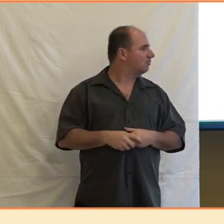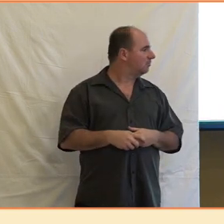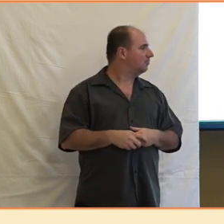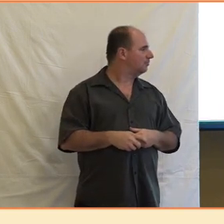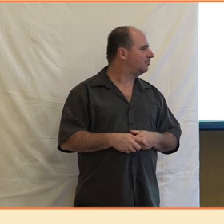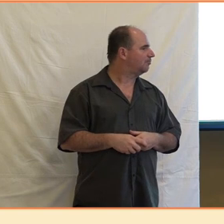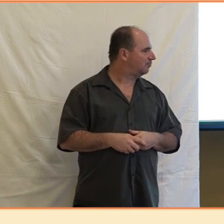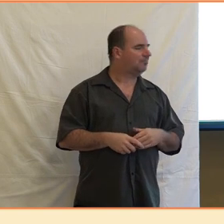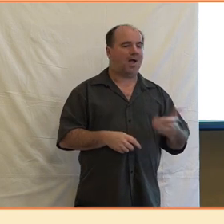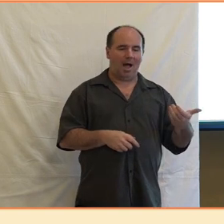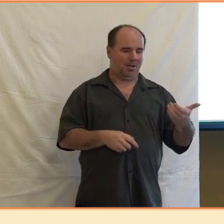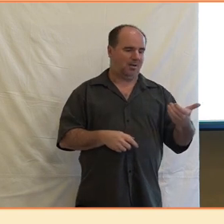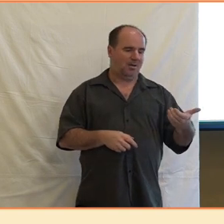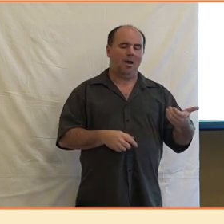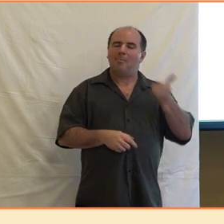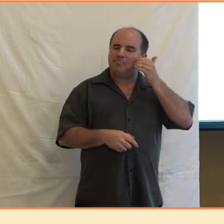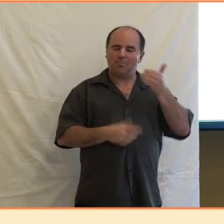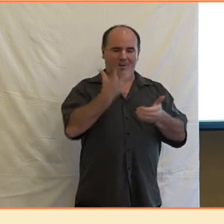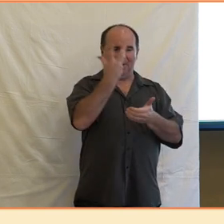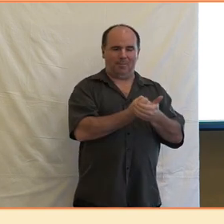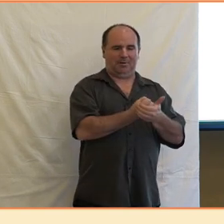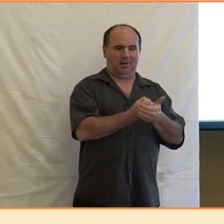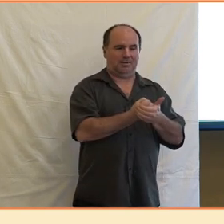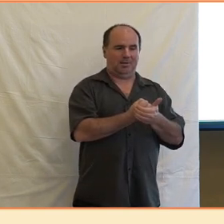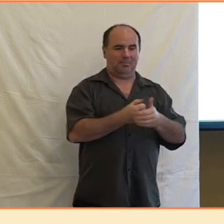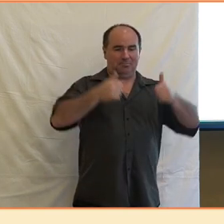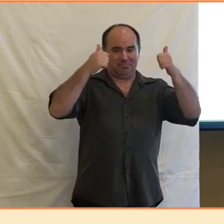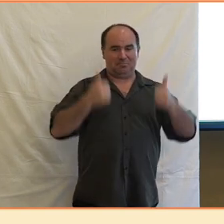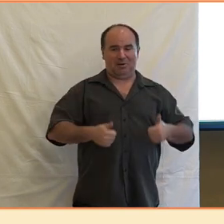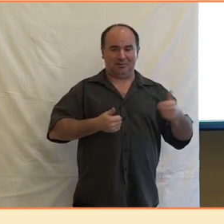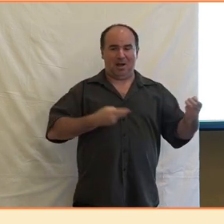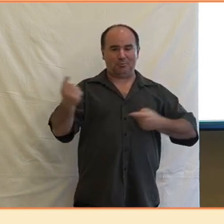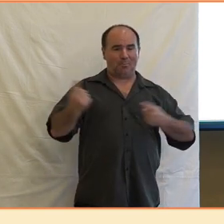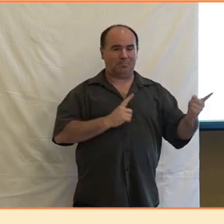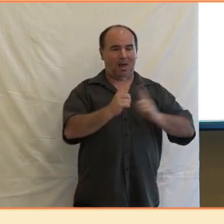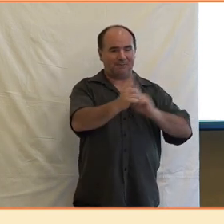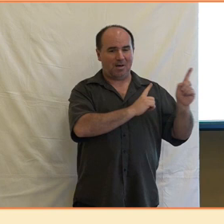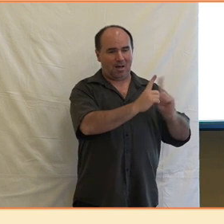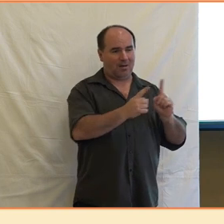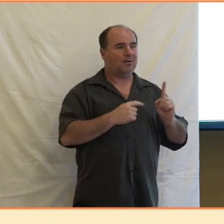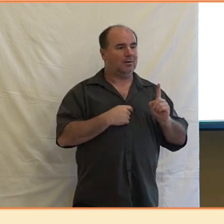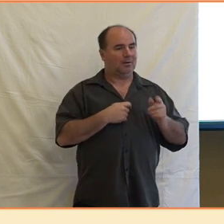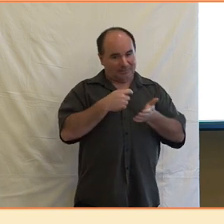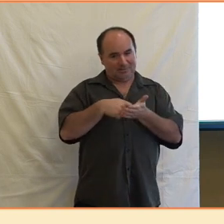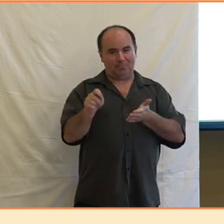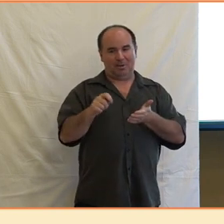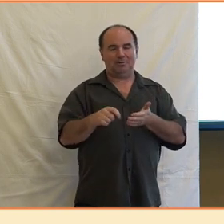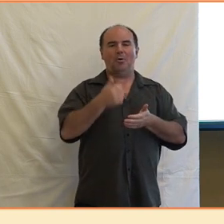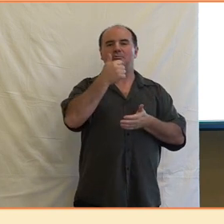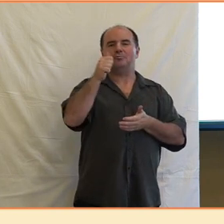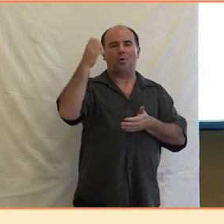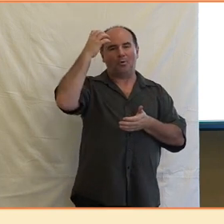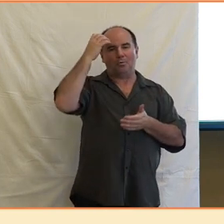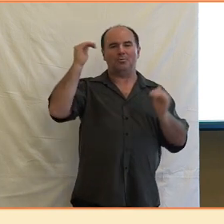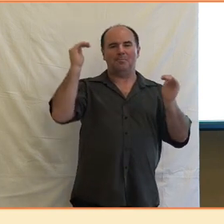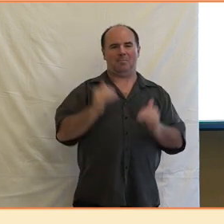integrované dopravy on zaplatí za cestu do Prahy řádově prostě o 100 Kč méně, než pokud by si kupoval